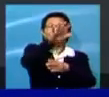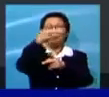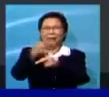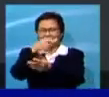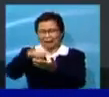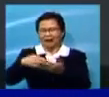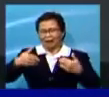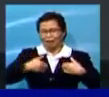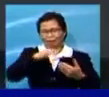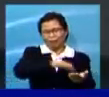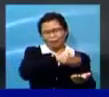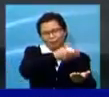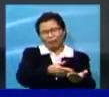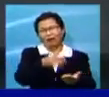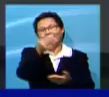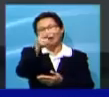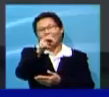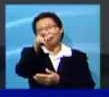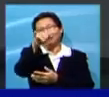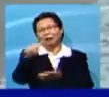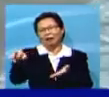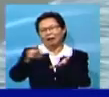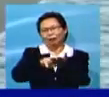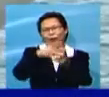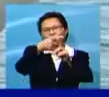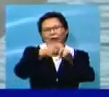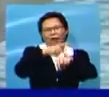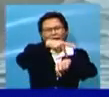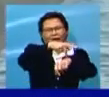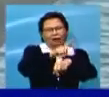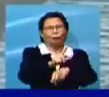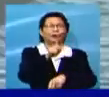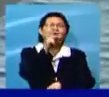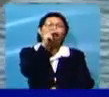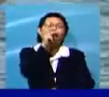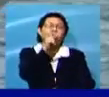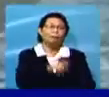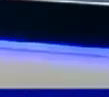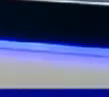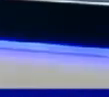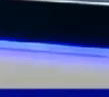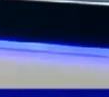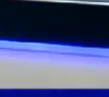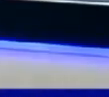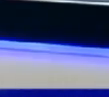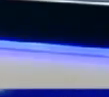ini. Andy Reza Rohadian melaporkan dari Langkawi, Kedah.